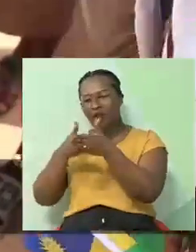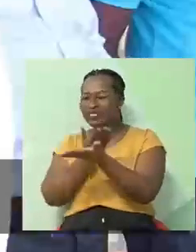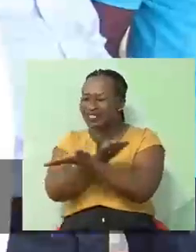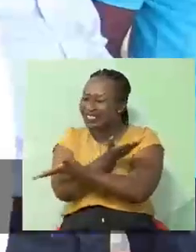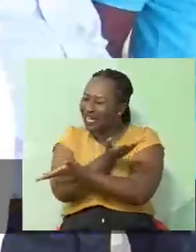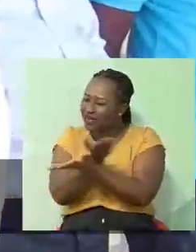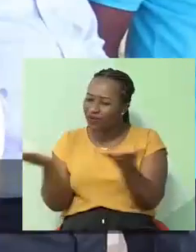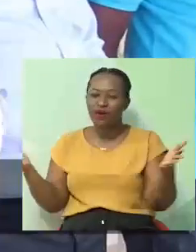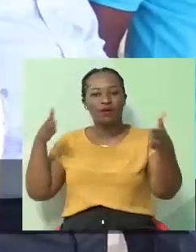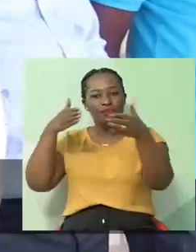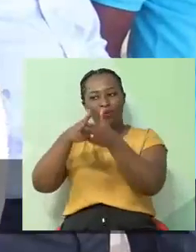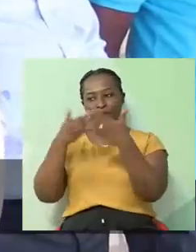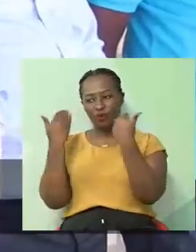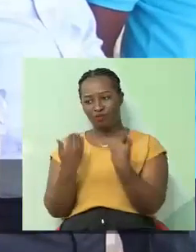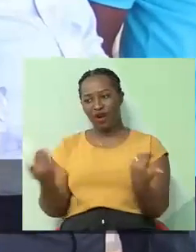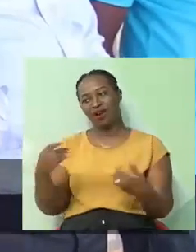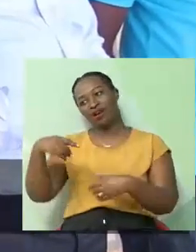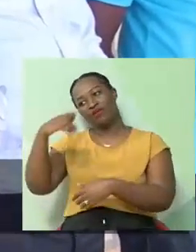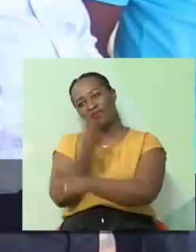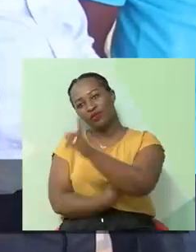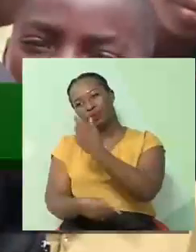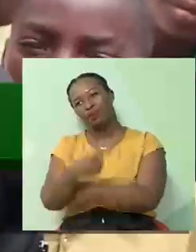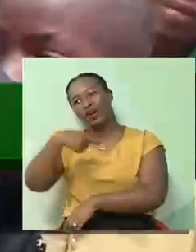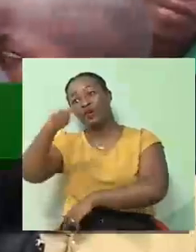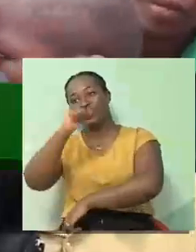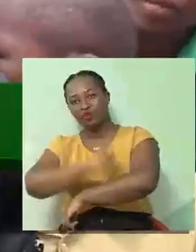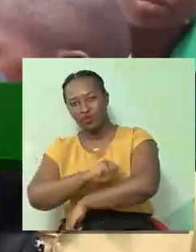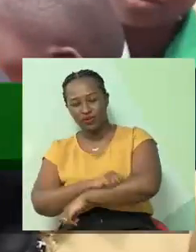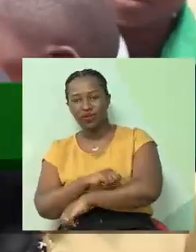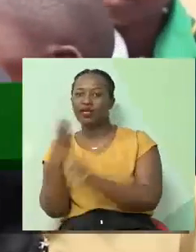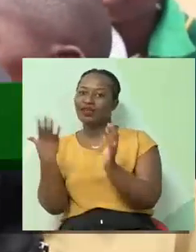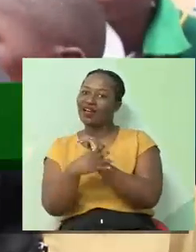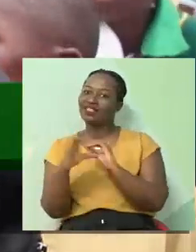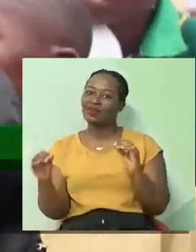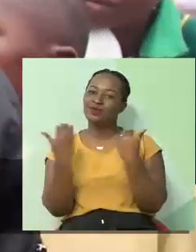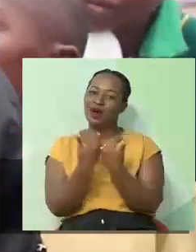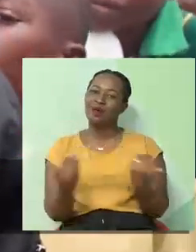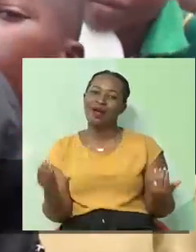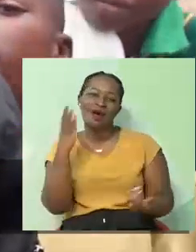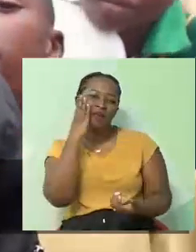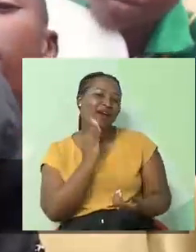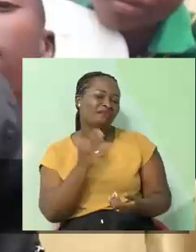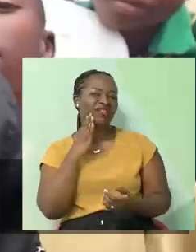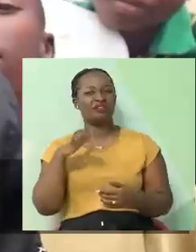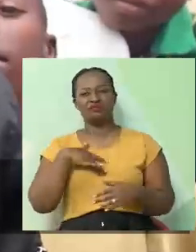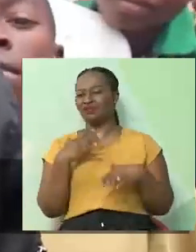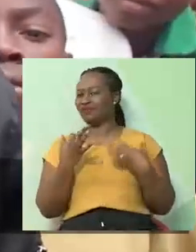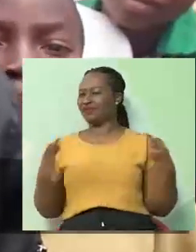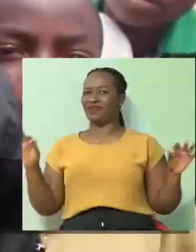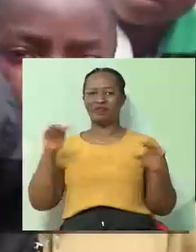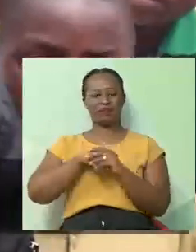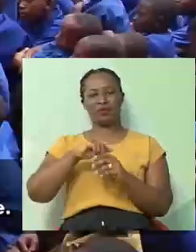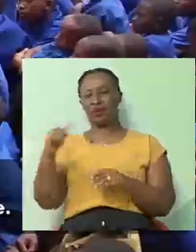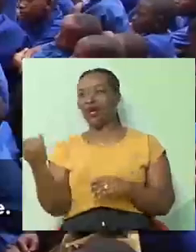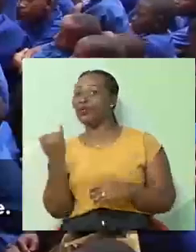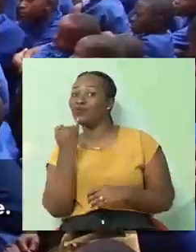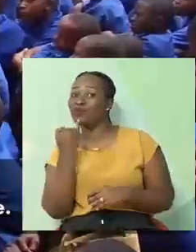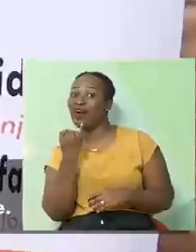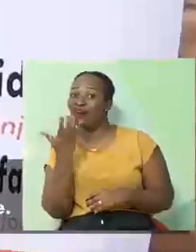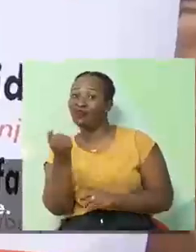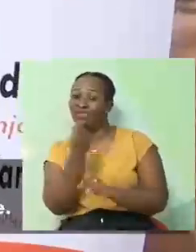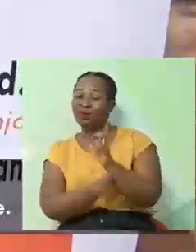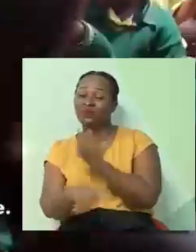imbogamizi izo arizo zose zizitira umwana ufite ubumuga kugana ishuri. Nta kibazo dufite, abana baramenyereye barisanzuye mu bandi.